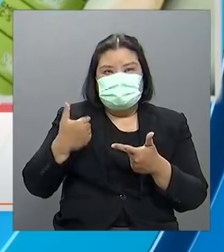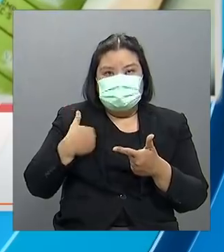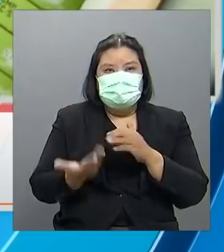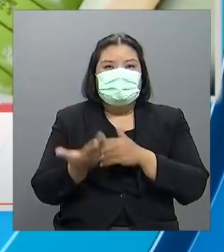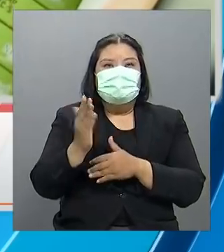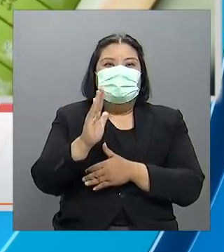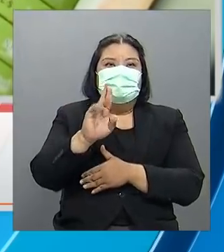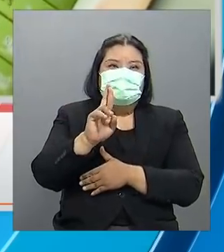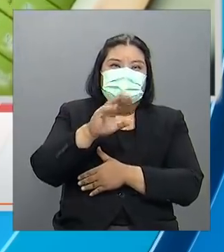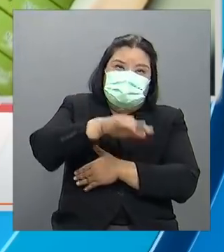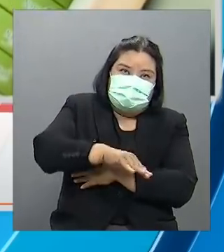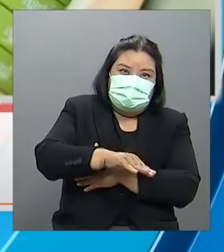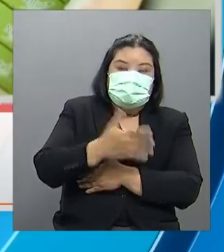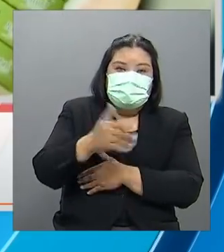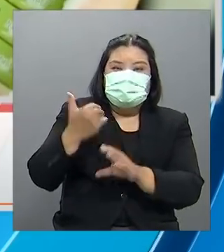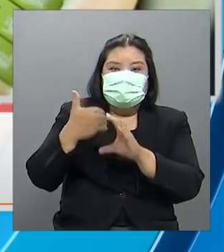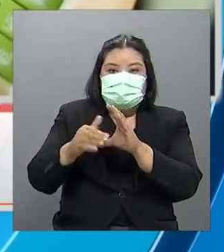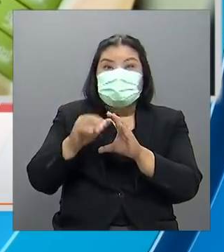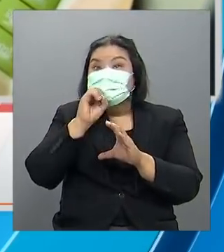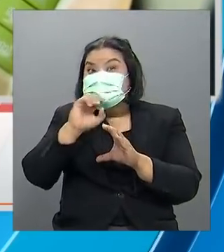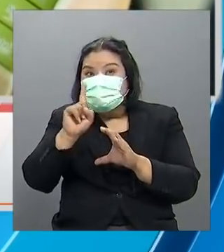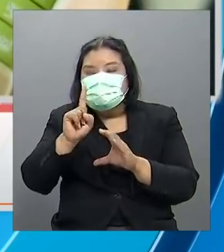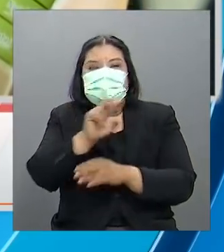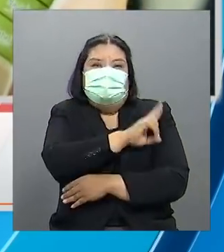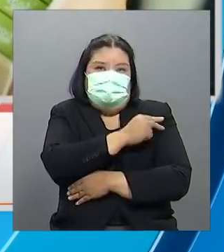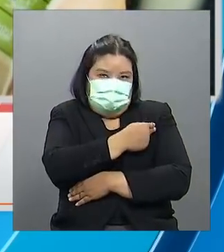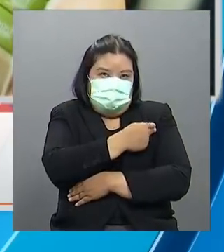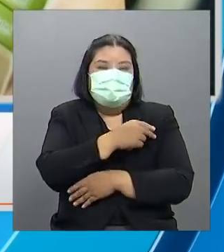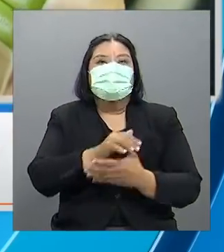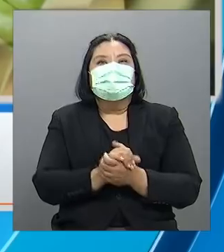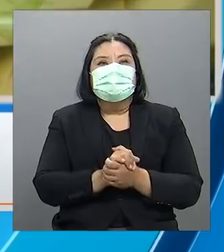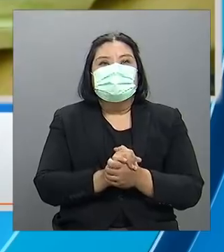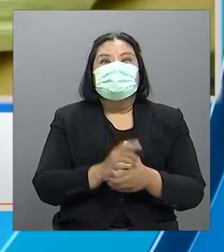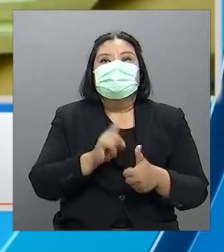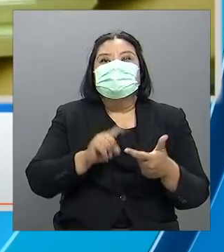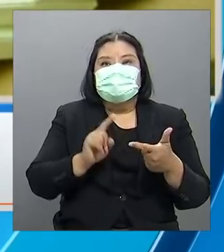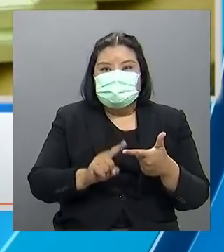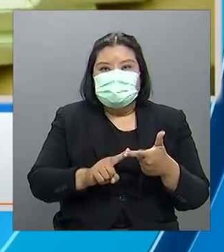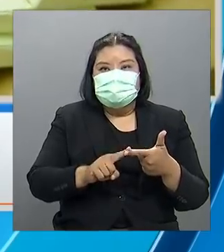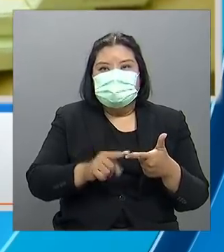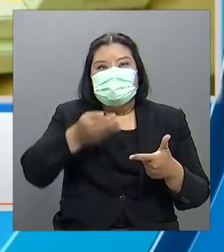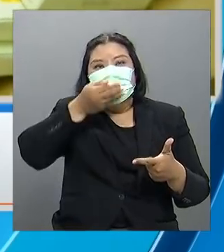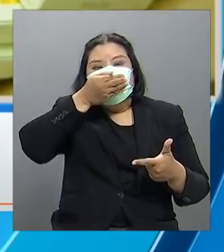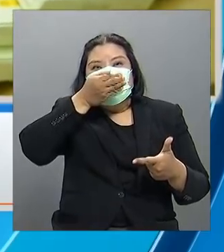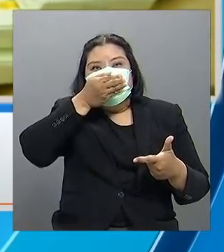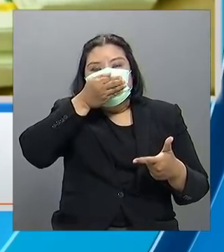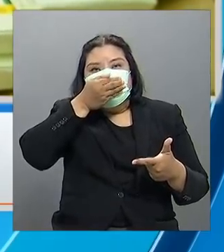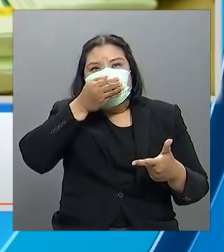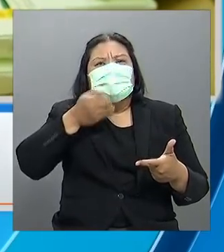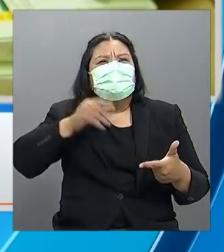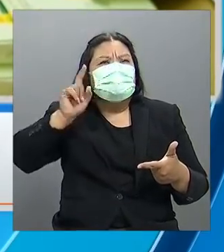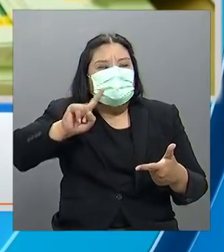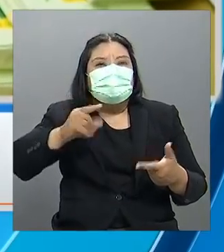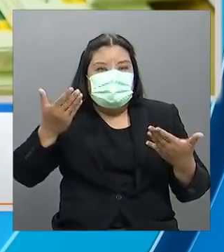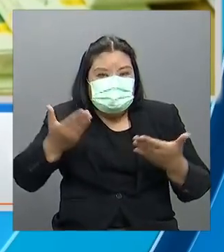จ้งผลกลับมาแล้วอีกอันนึงที่เป็นเรื่องสำคัญก็คือการวัดออกซิเจนปลายนิ้วนะคะซึ่งเราก็จะมีตัวเครื่องวัด